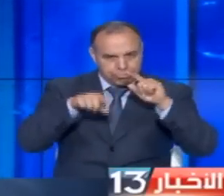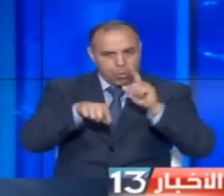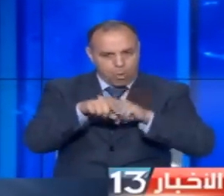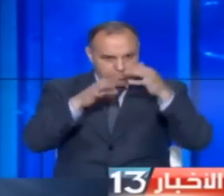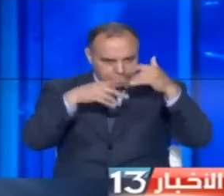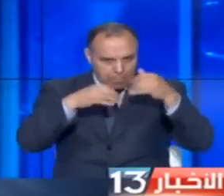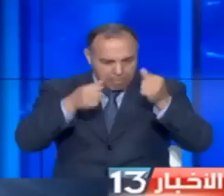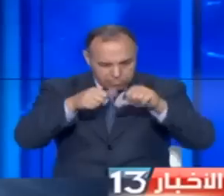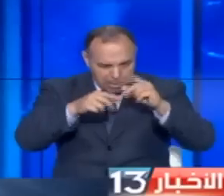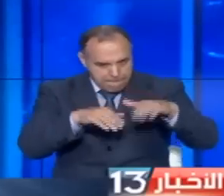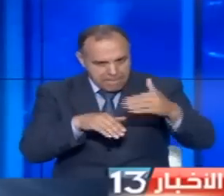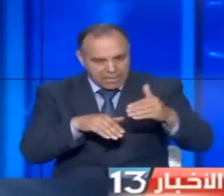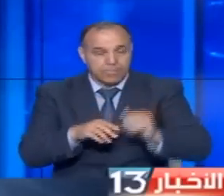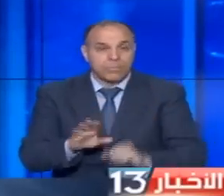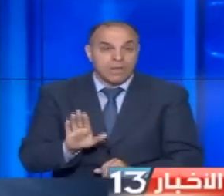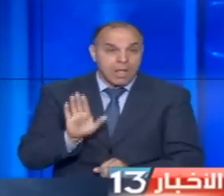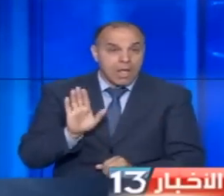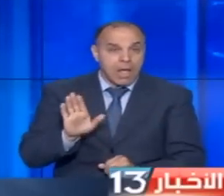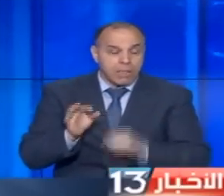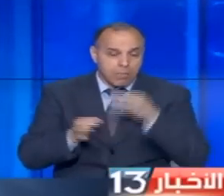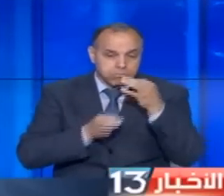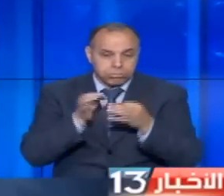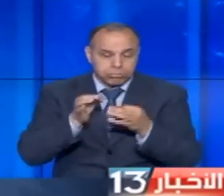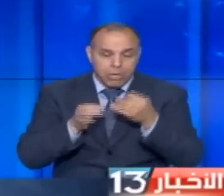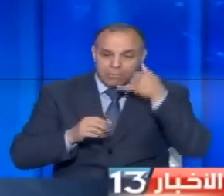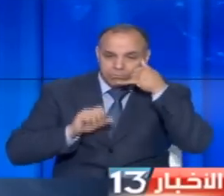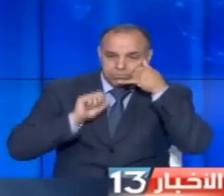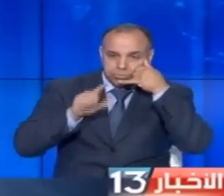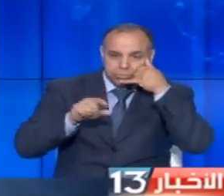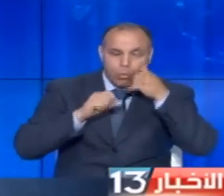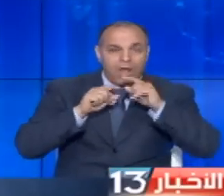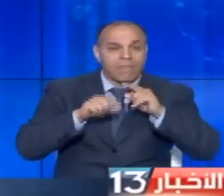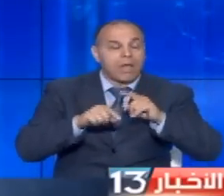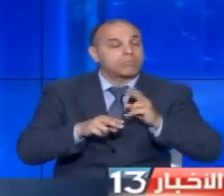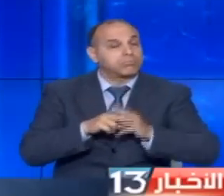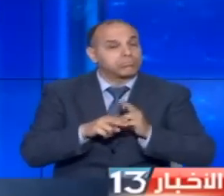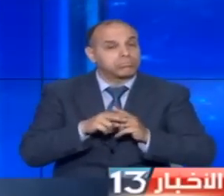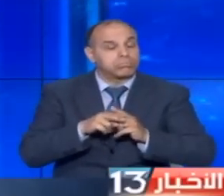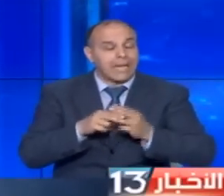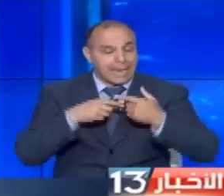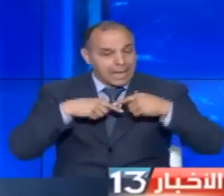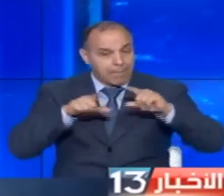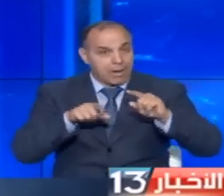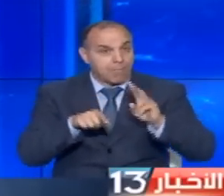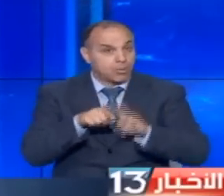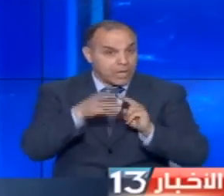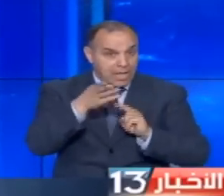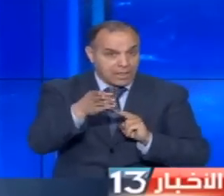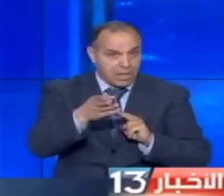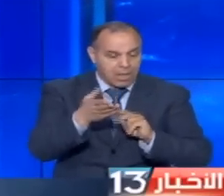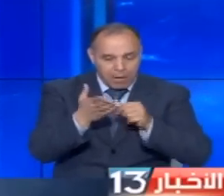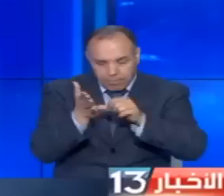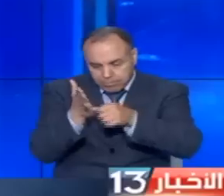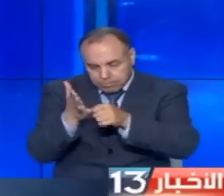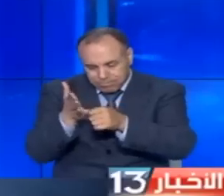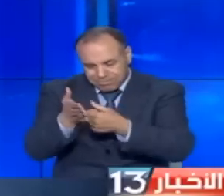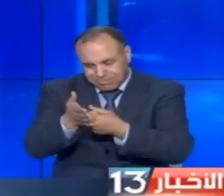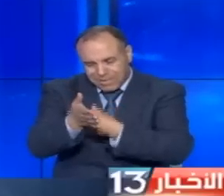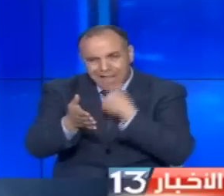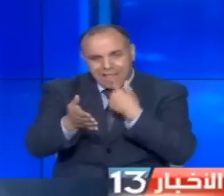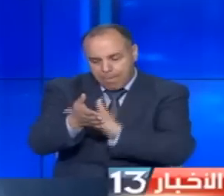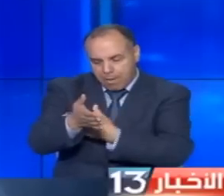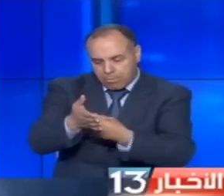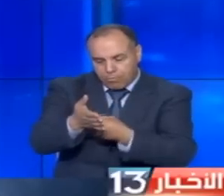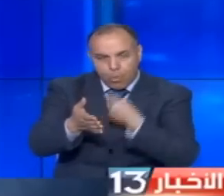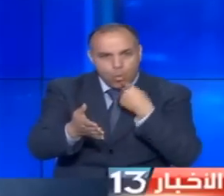النتائج في اليابان وفي تصريح عبر الهاتف وضح ناطق رسمي للاخبار انه تم اخذ عينه من حمد اخ